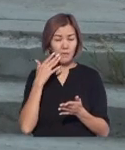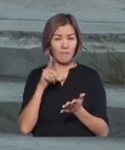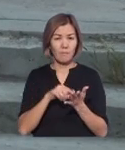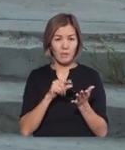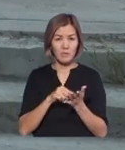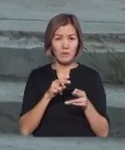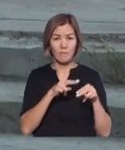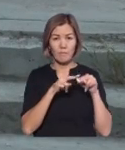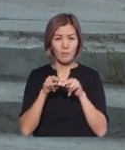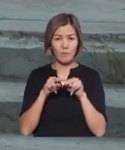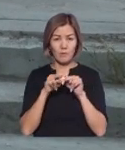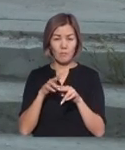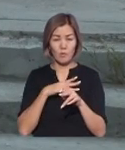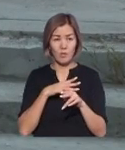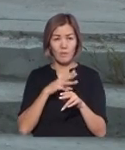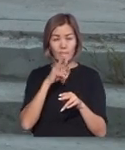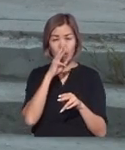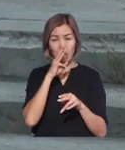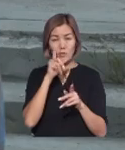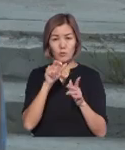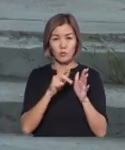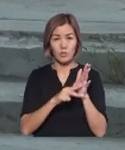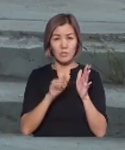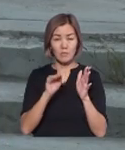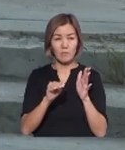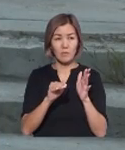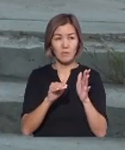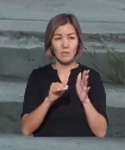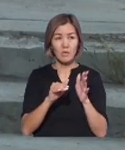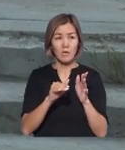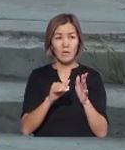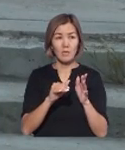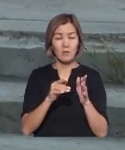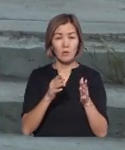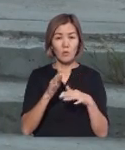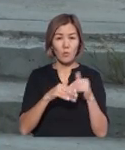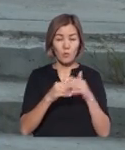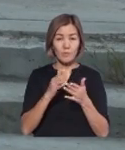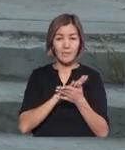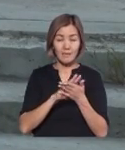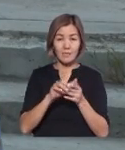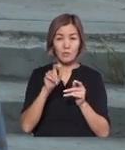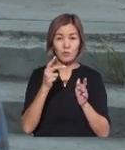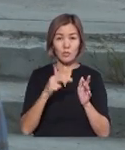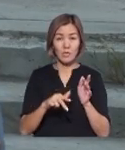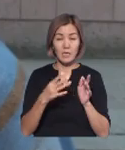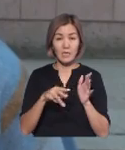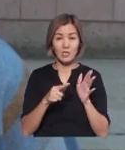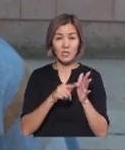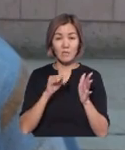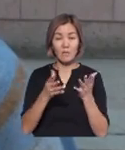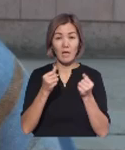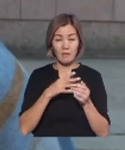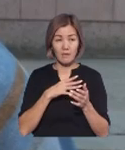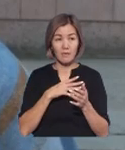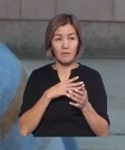дейін. Айлығымыз 180 мың болса, біз таза қолға 147 мың алып отырдық. Енді сол ақшаның бәрі қайда деймін да мен.